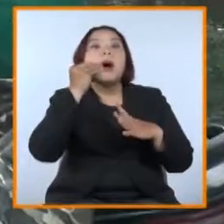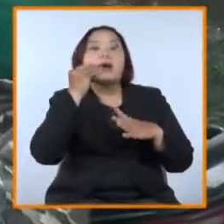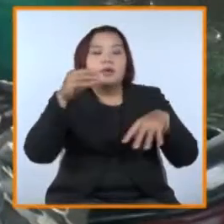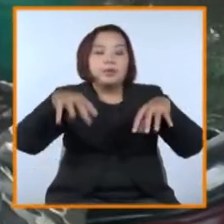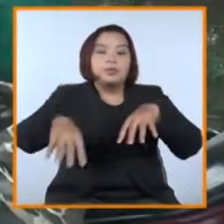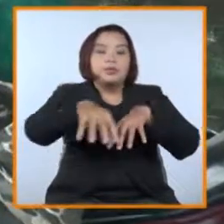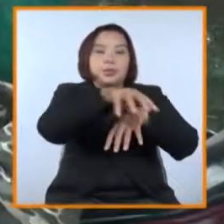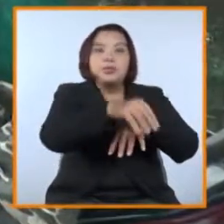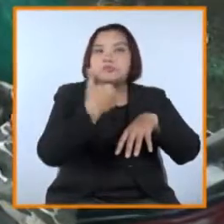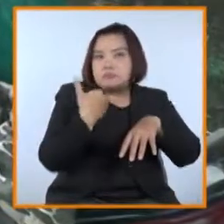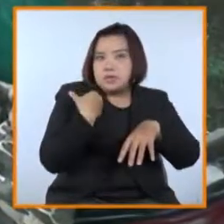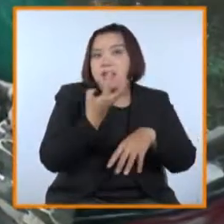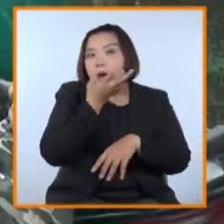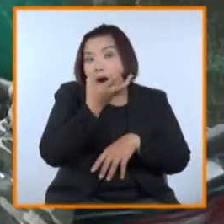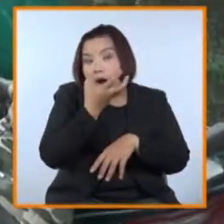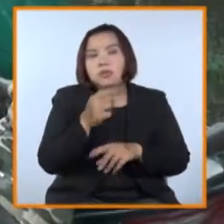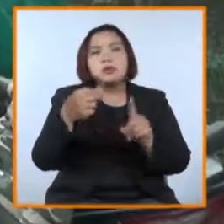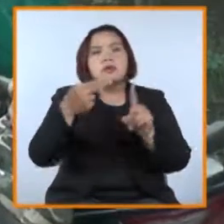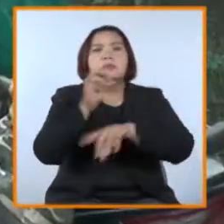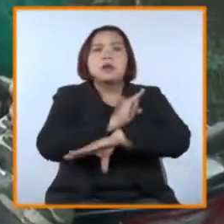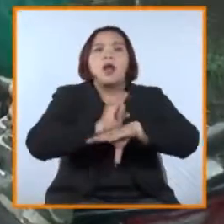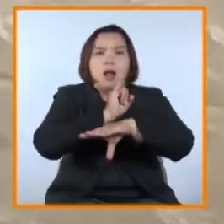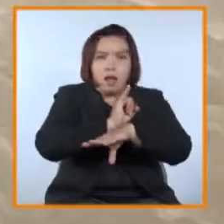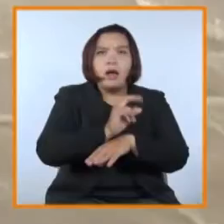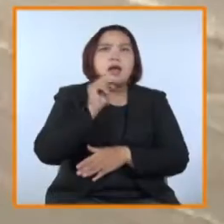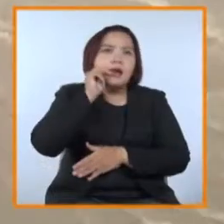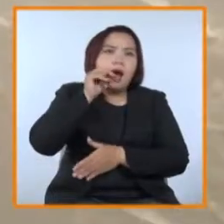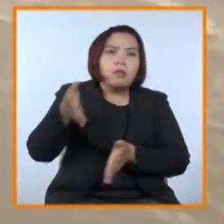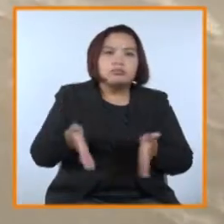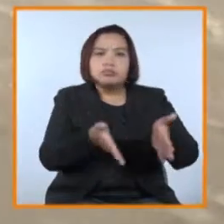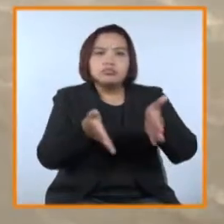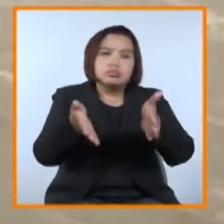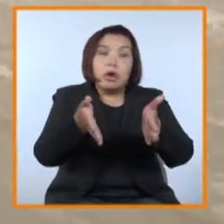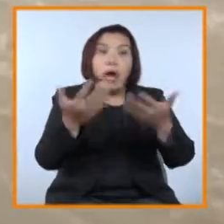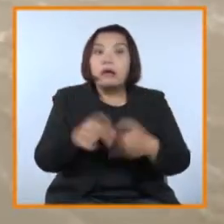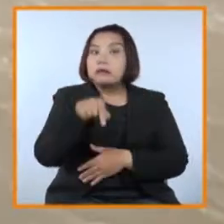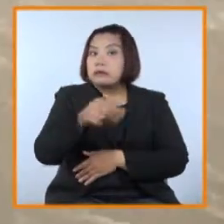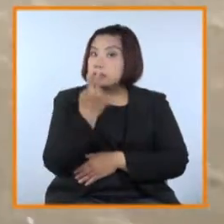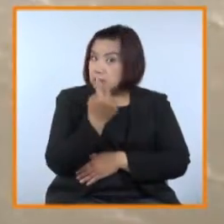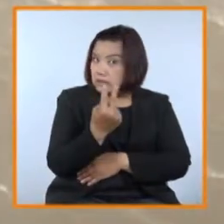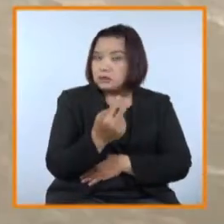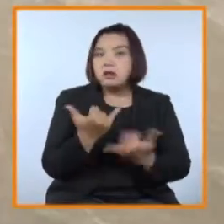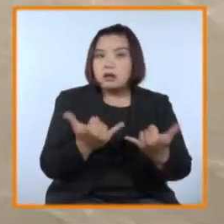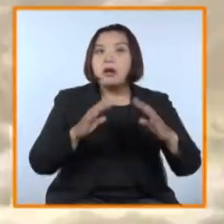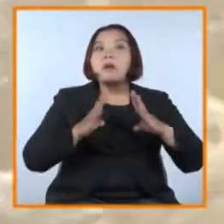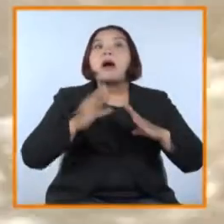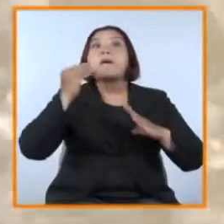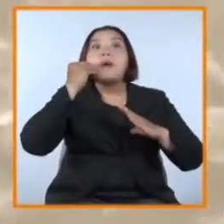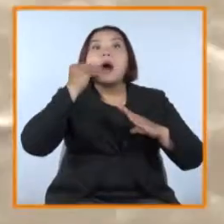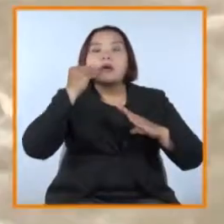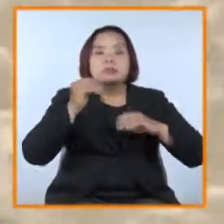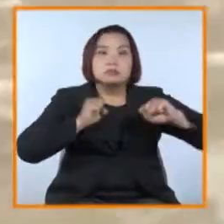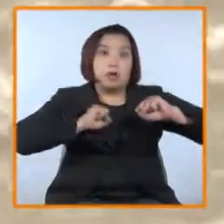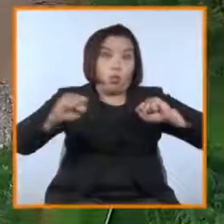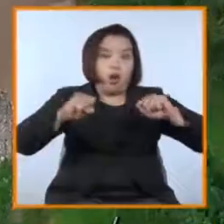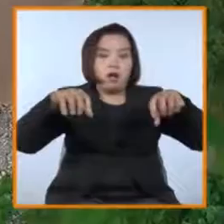วนับหมื่นไร่รวมถึงลำน้ำคลองโพและลำน้ำสาขายังไหลมาสมทบทำให้ชาวบ้านริมน้ำตากแดดเดือดร้อนหนัก